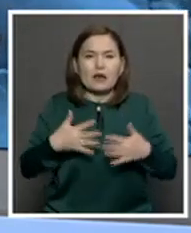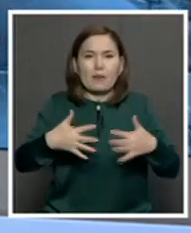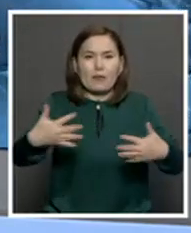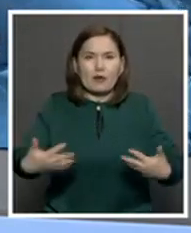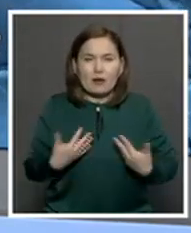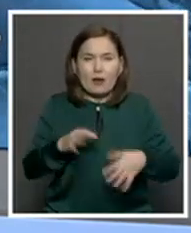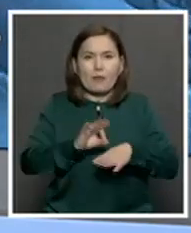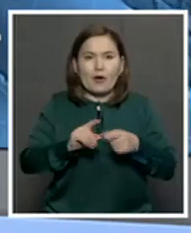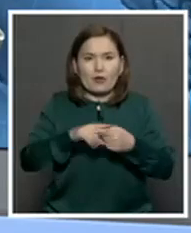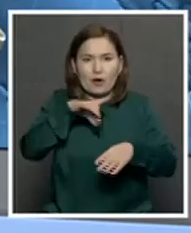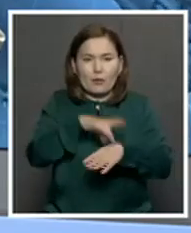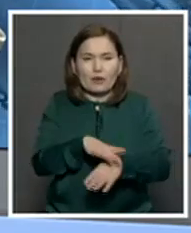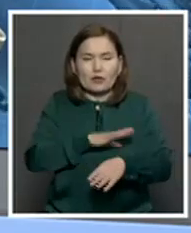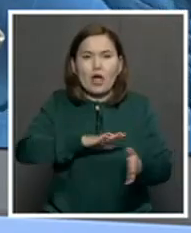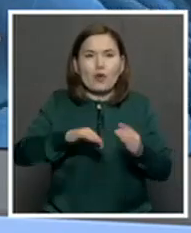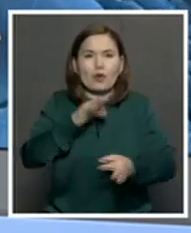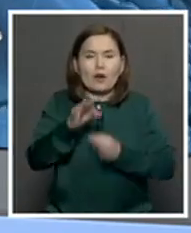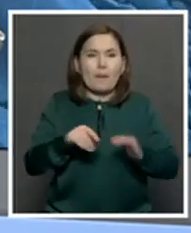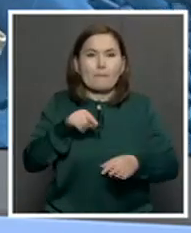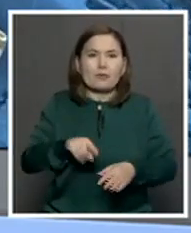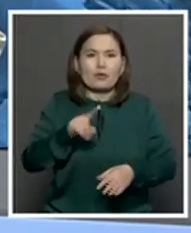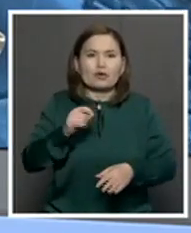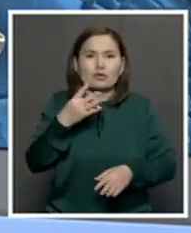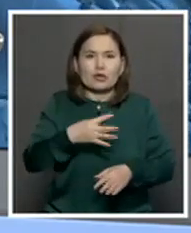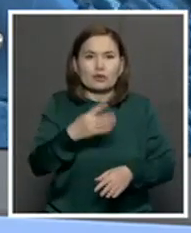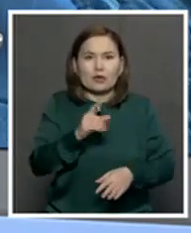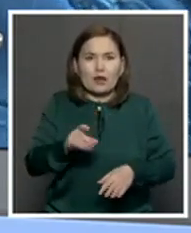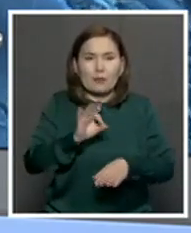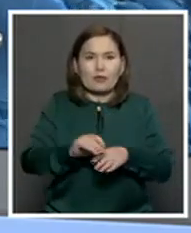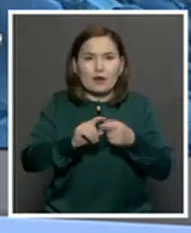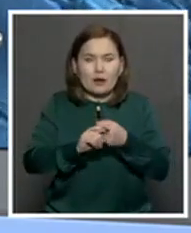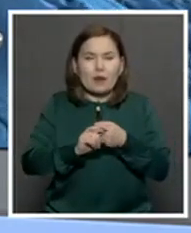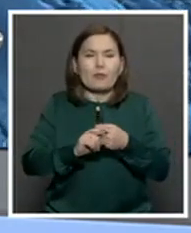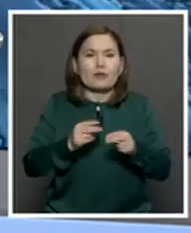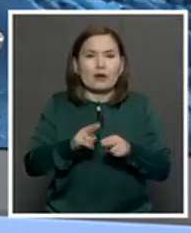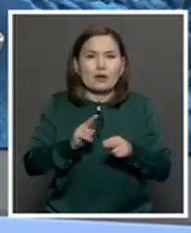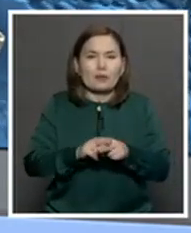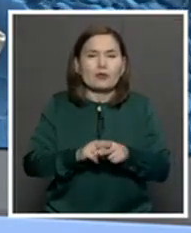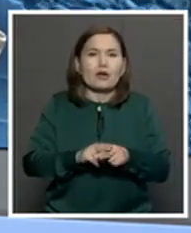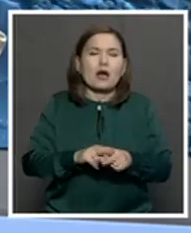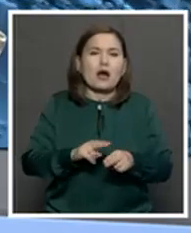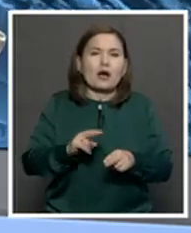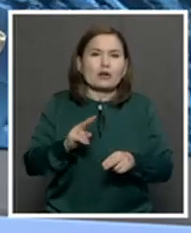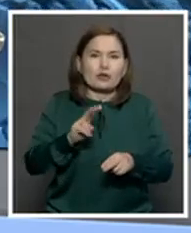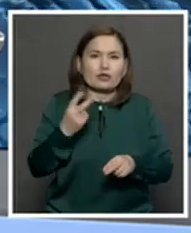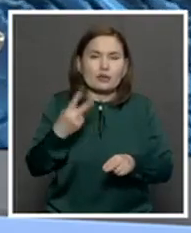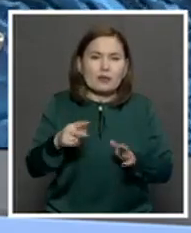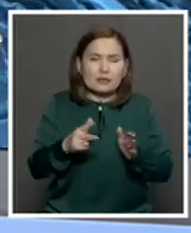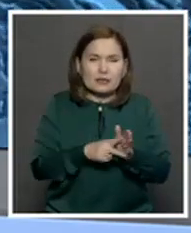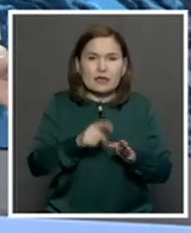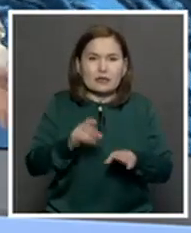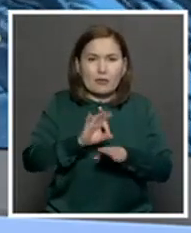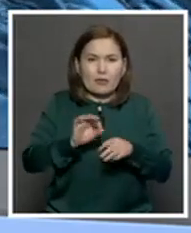пневмонияға шалдықты. Өткен тәулікте 1144 адам коронавирус індетінен, 228 адам пневмониядан емделіп